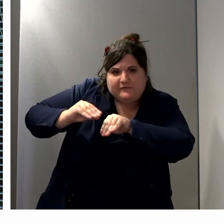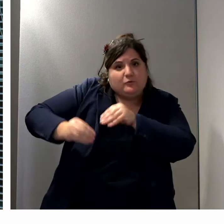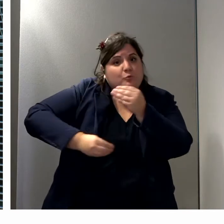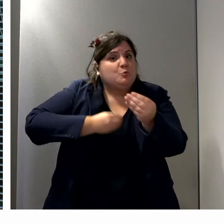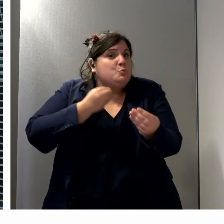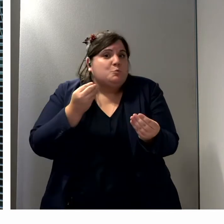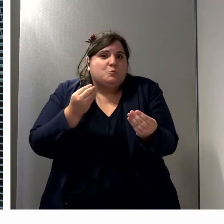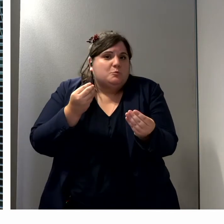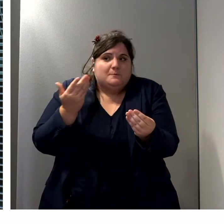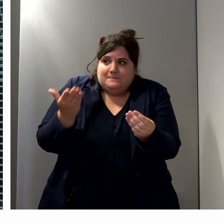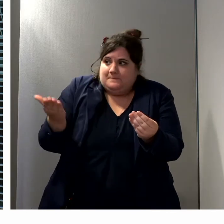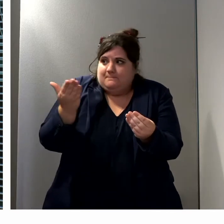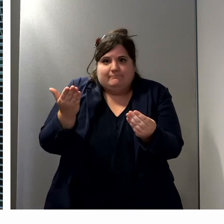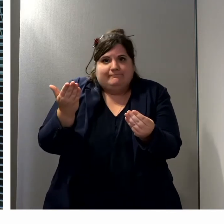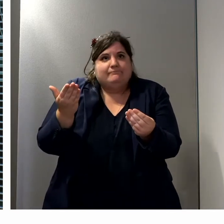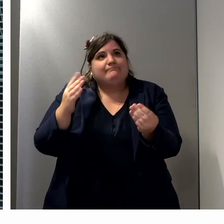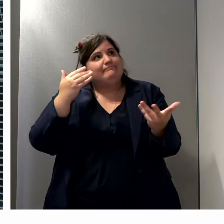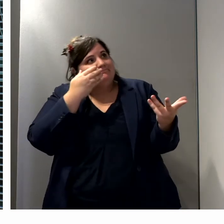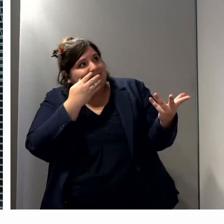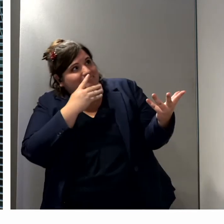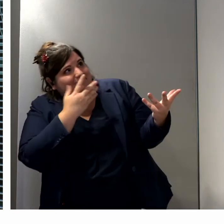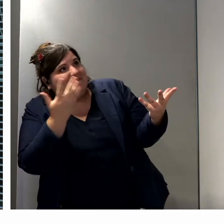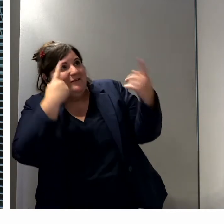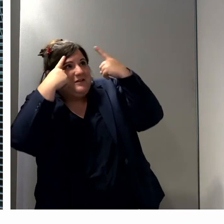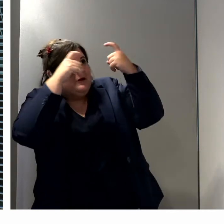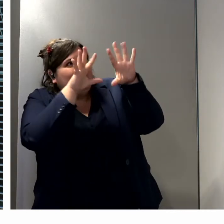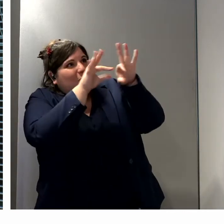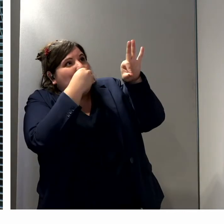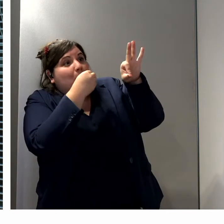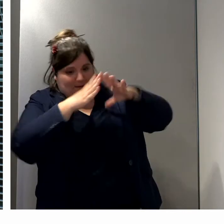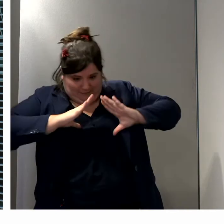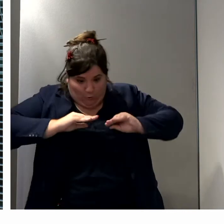et de l'opérationnalisation finalement de ces choix.